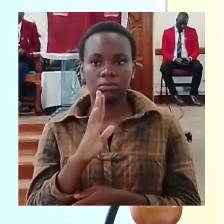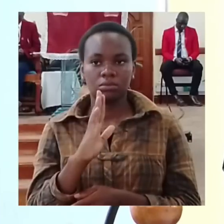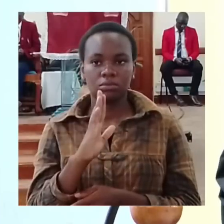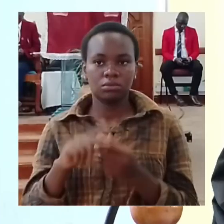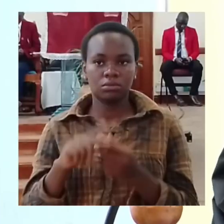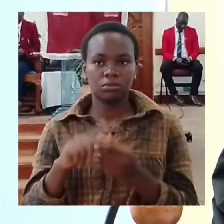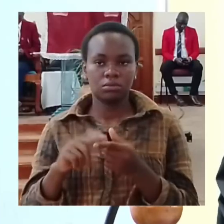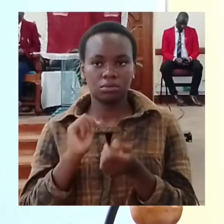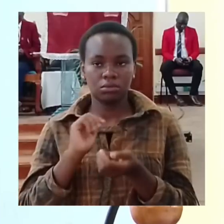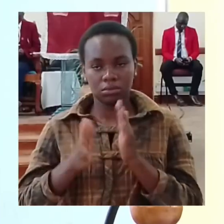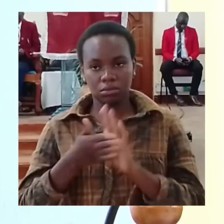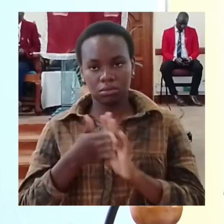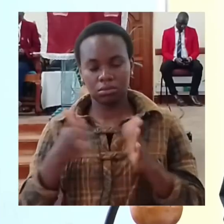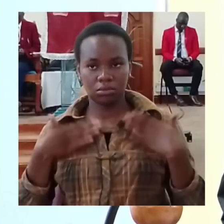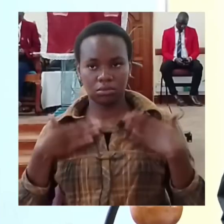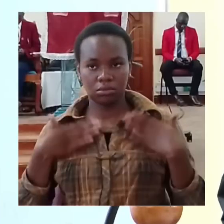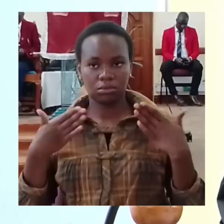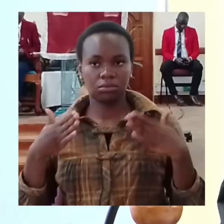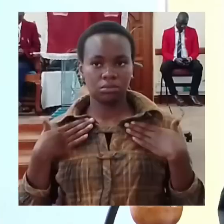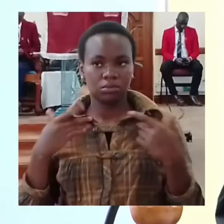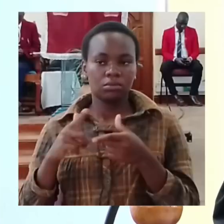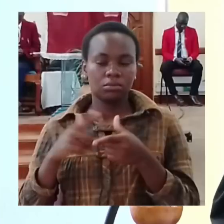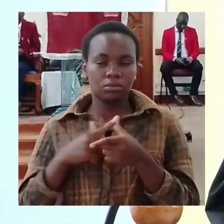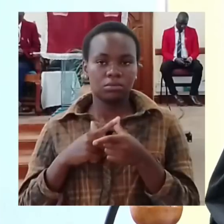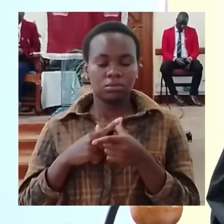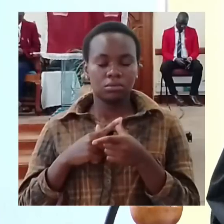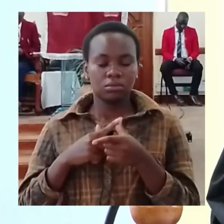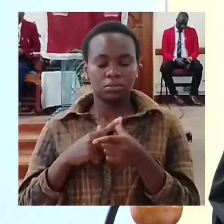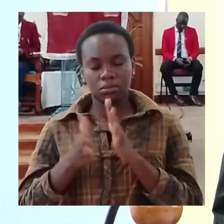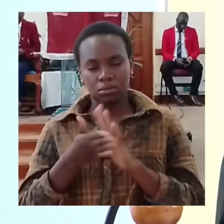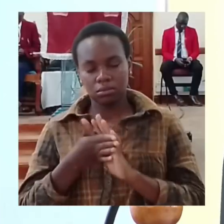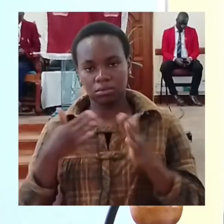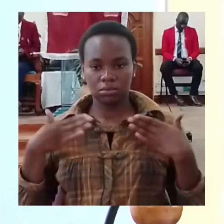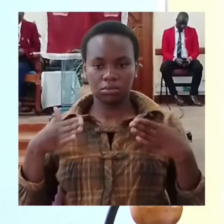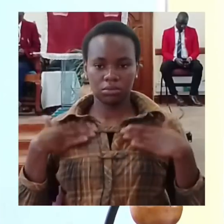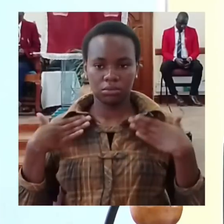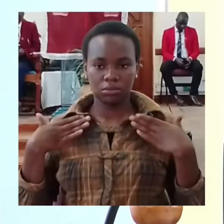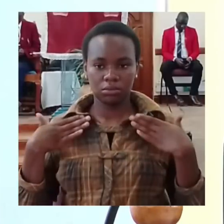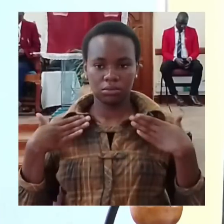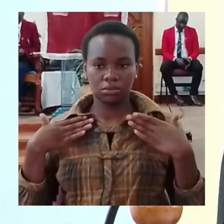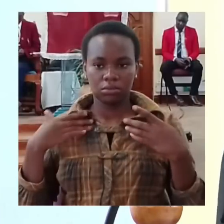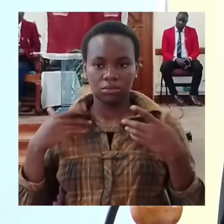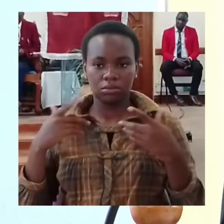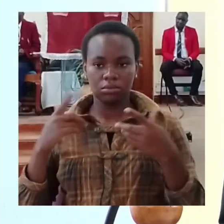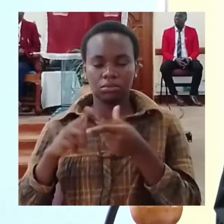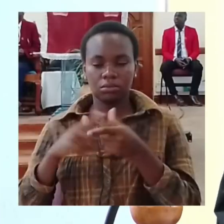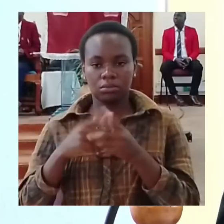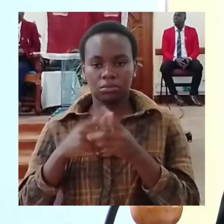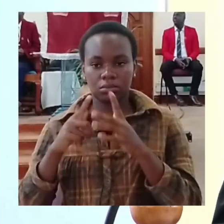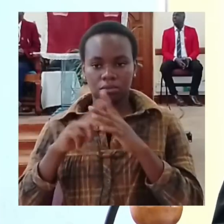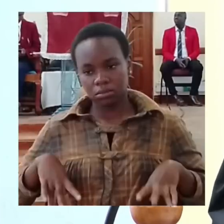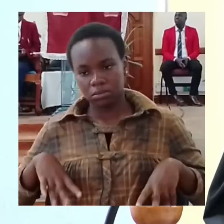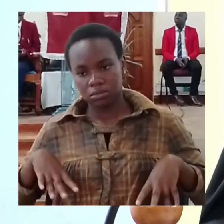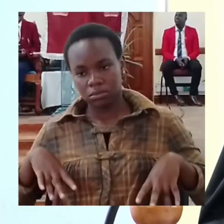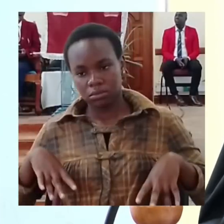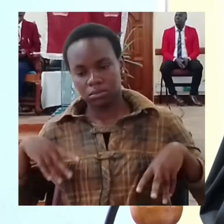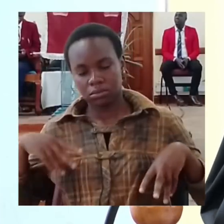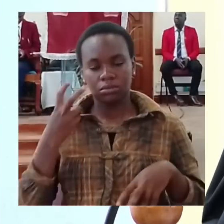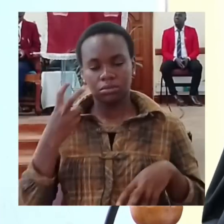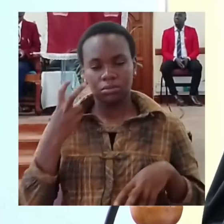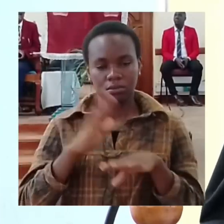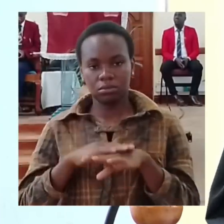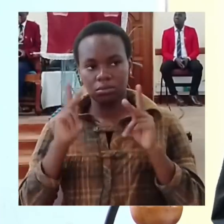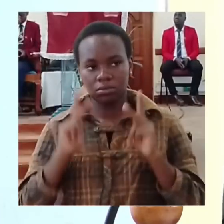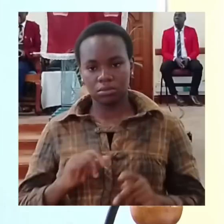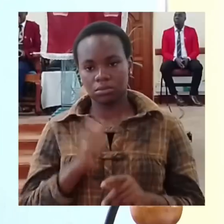tukanjia gwikenia tukanjia kwenda gukenio tukenda kwanjia kuganwo tukeyona turiega kuri andu aria